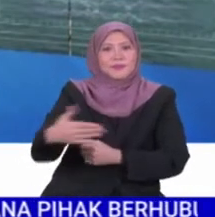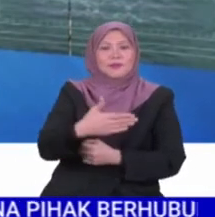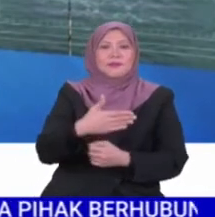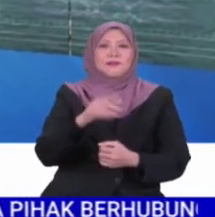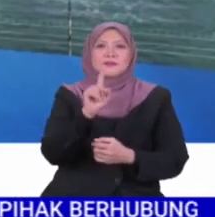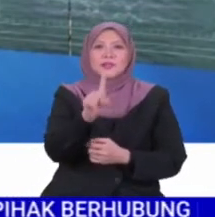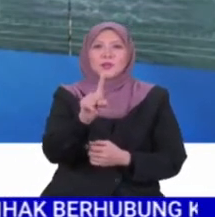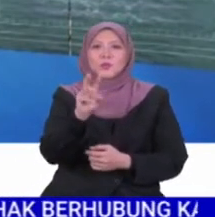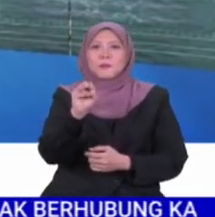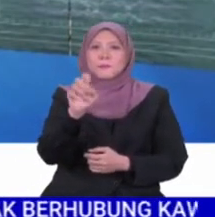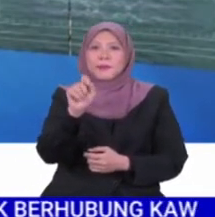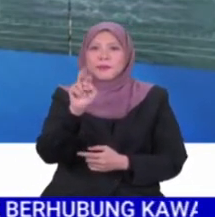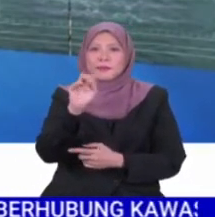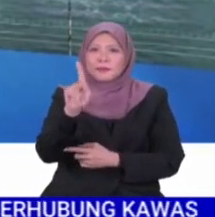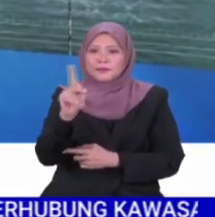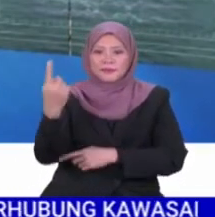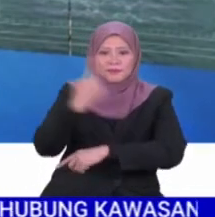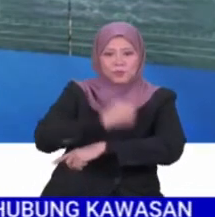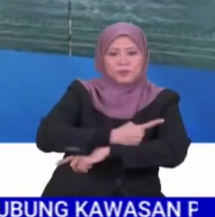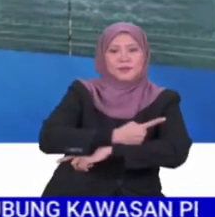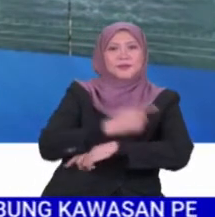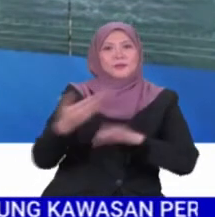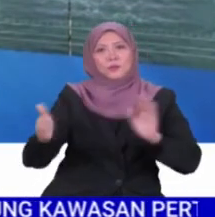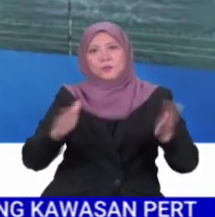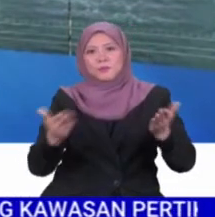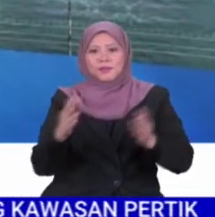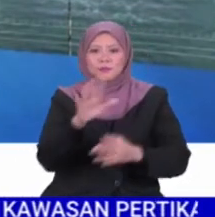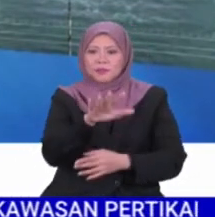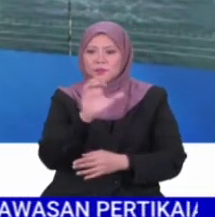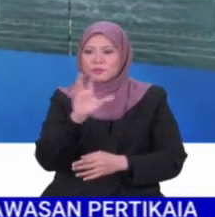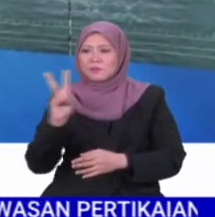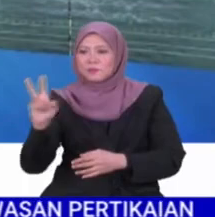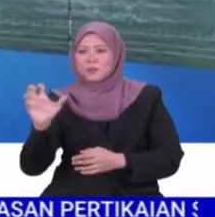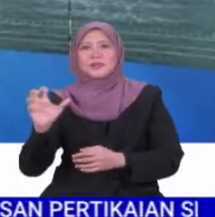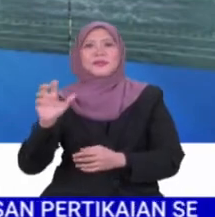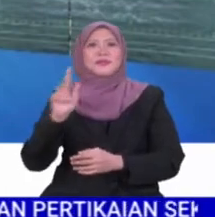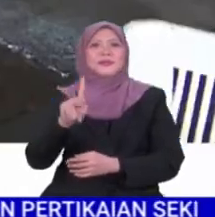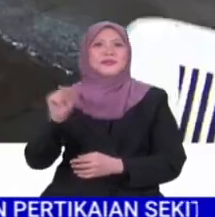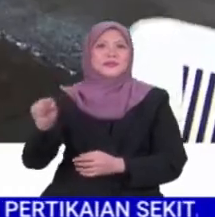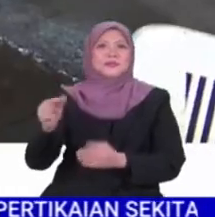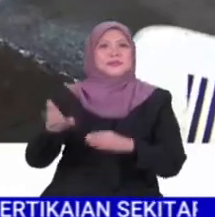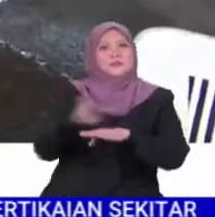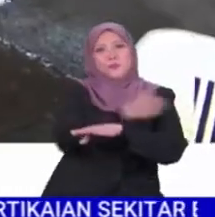1 metrik tan setiap hari berbanding 600 hingga 700 kilogram sebelum ini.